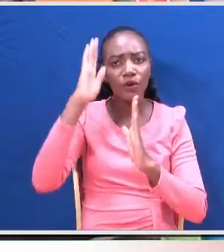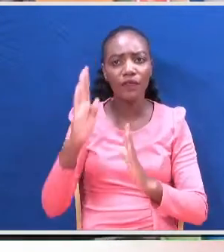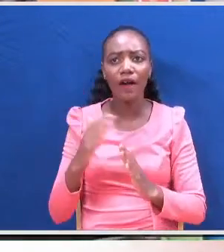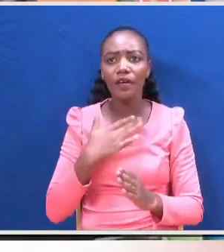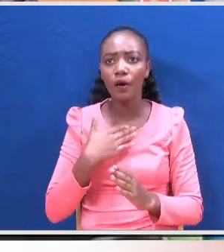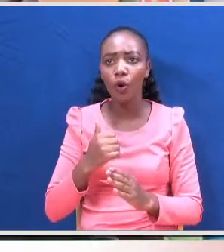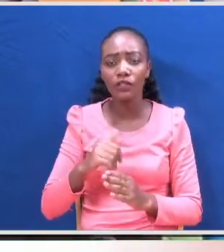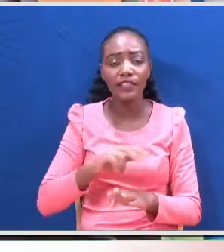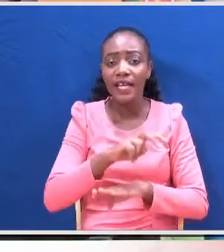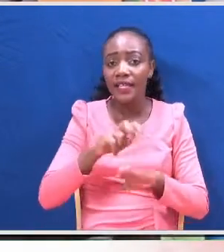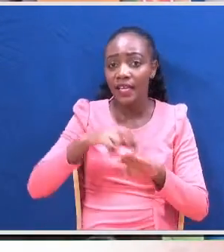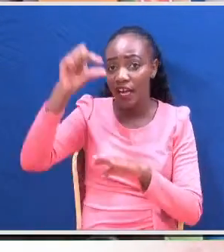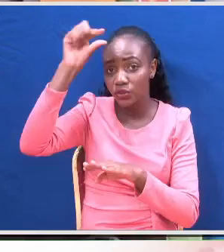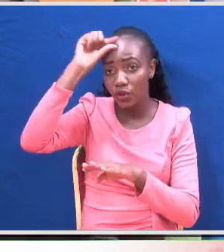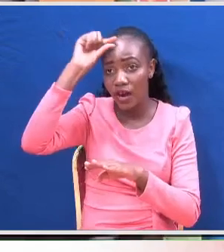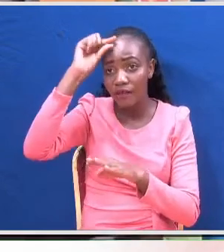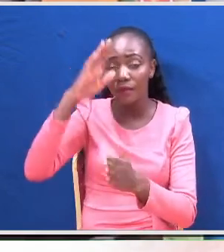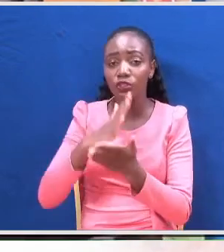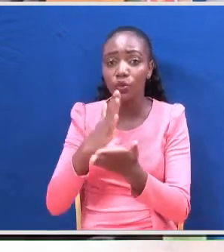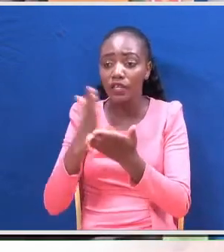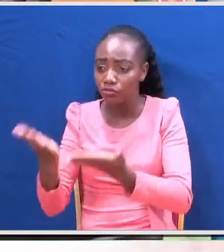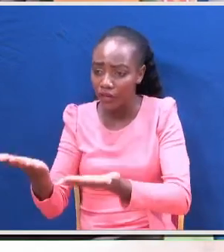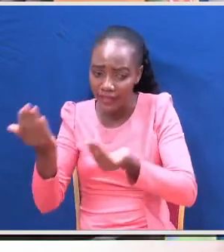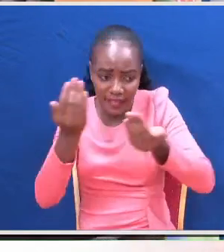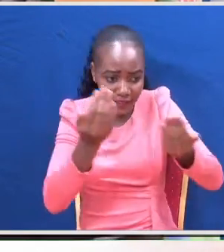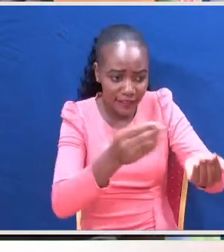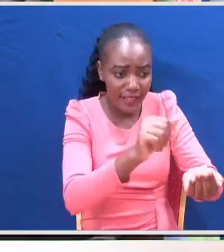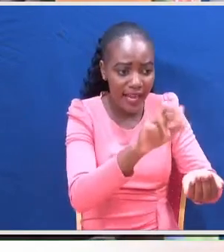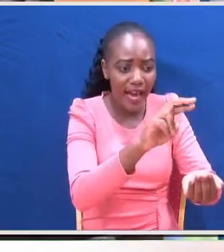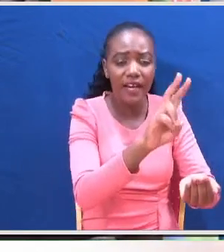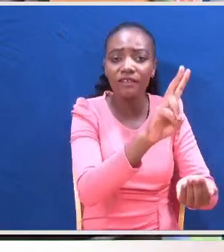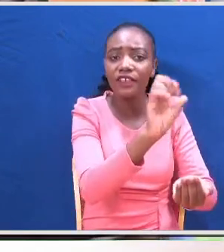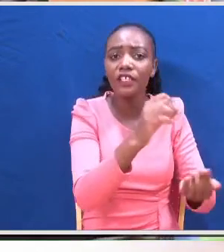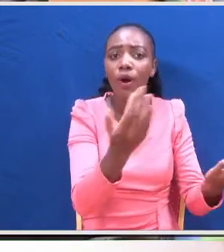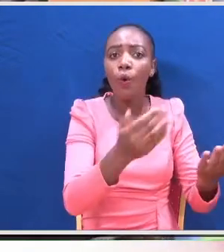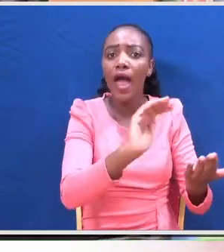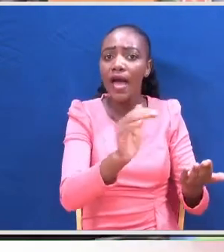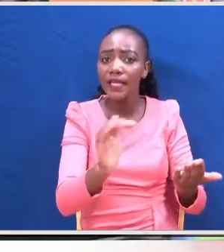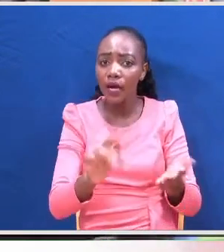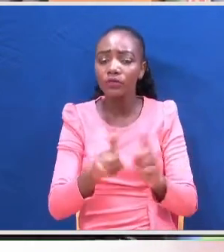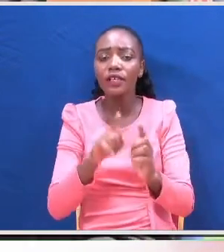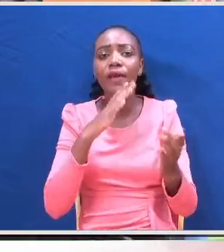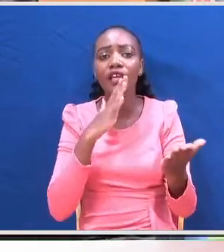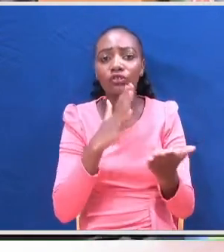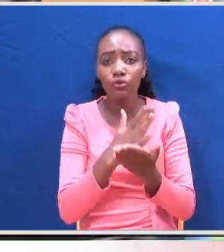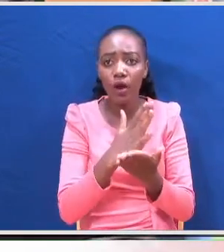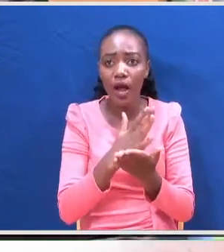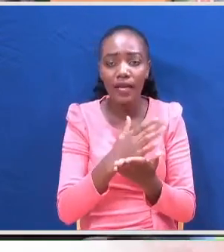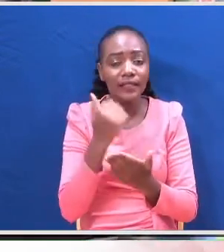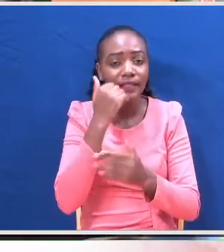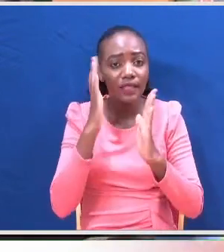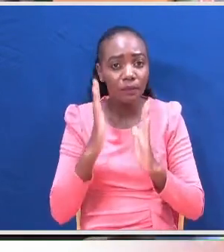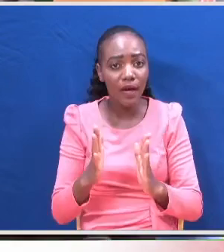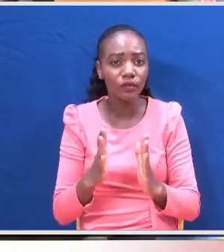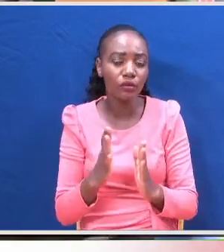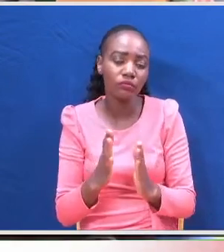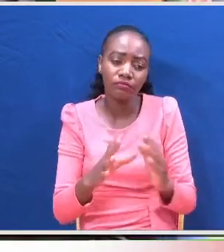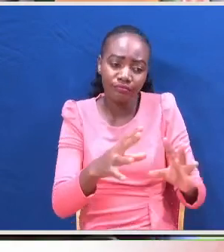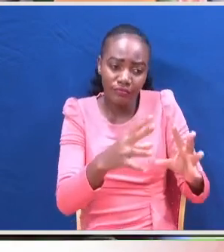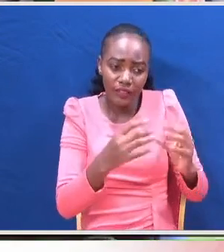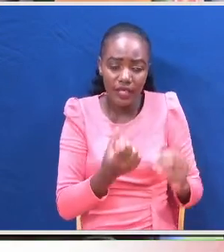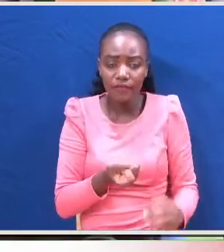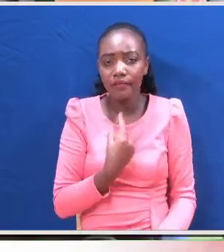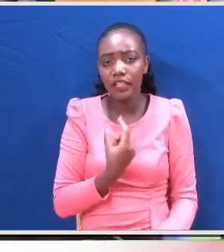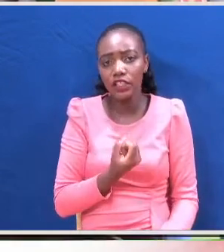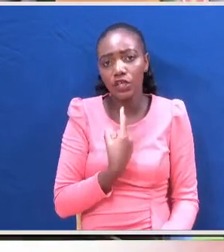linataka serikali kuu kupeleka dawa za ARVs kwenye kaunti ili kuweza kuhakikisha wagonjwa wanaougua ukimwi